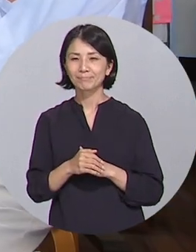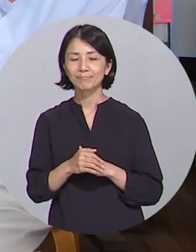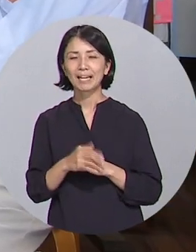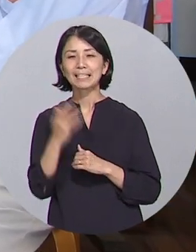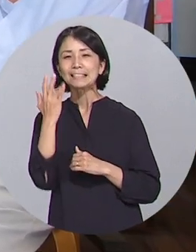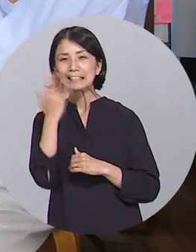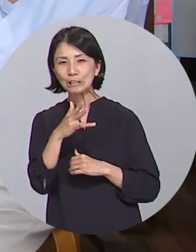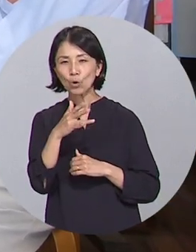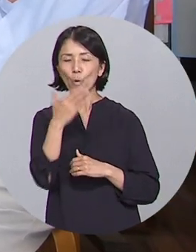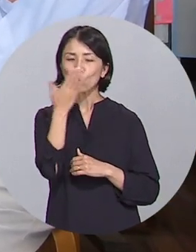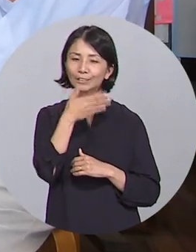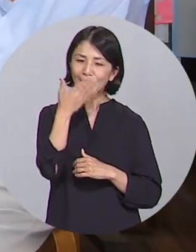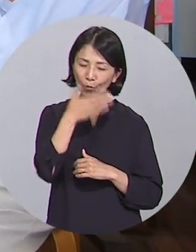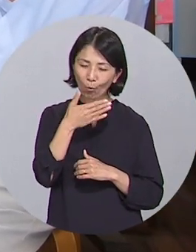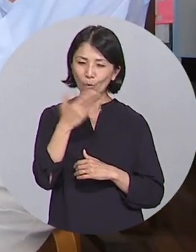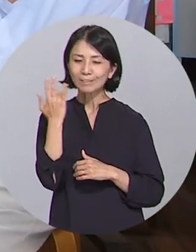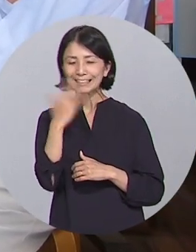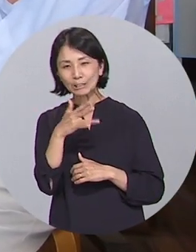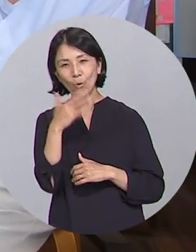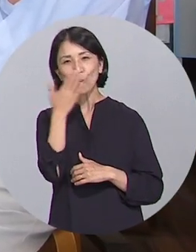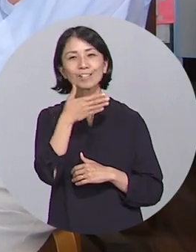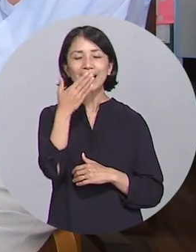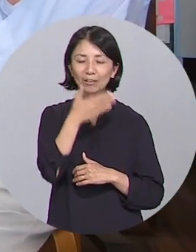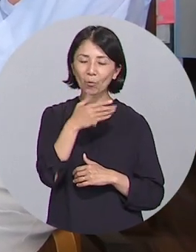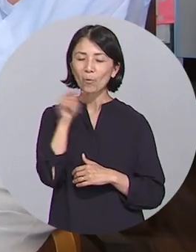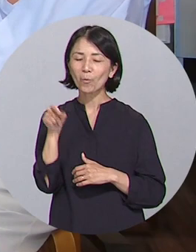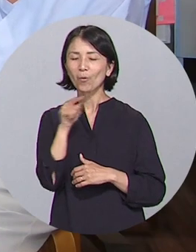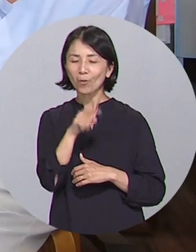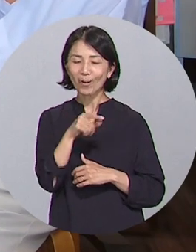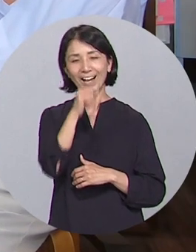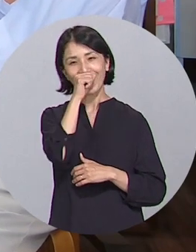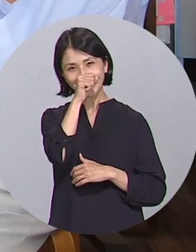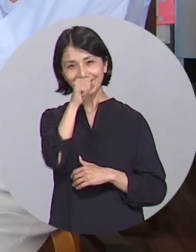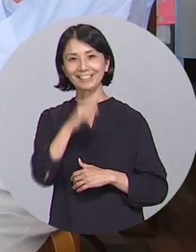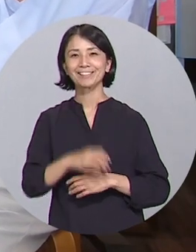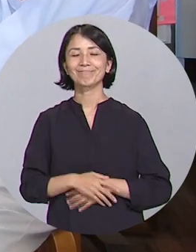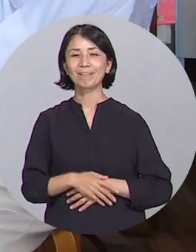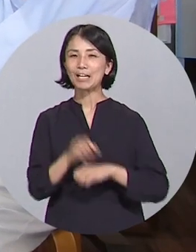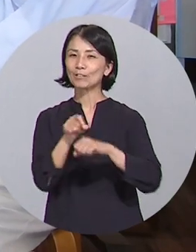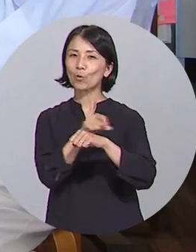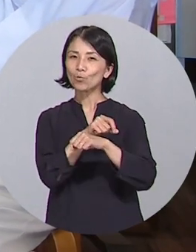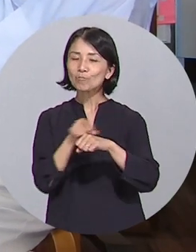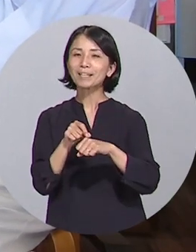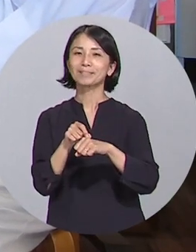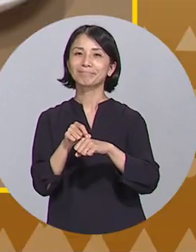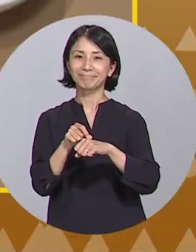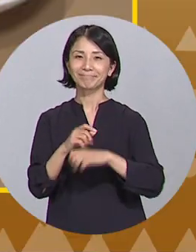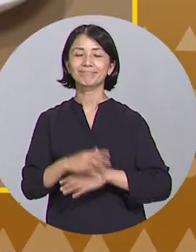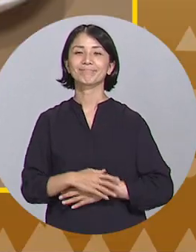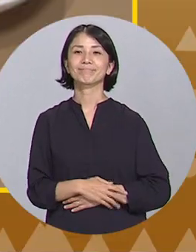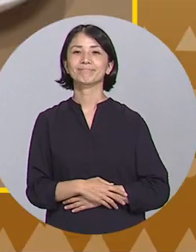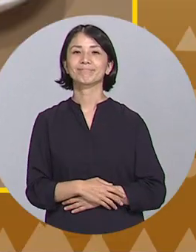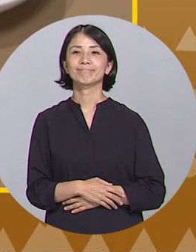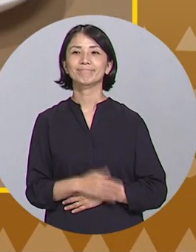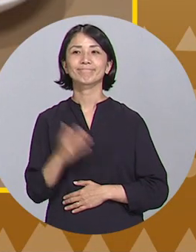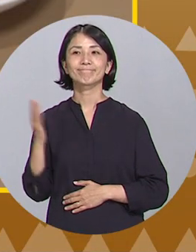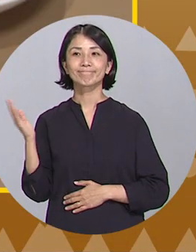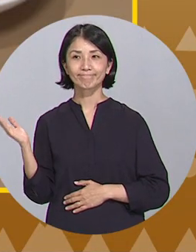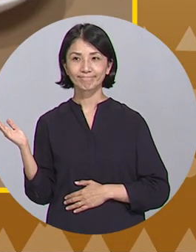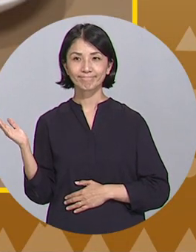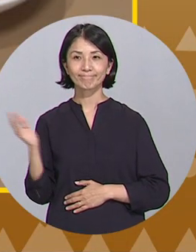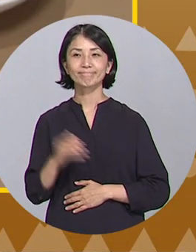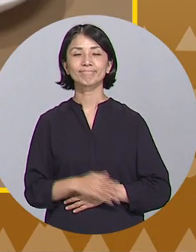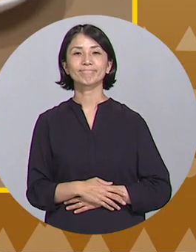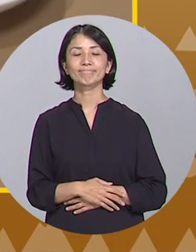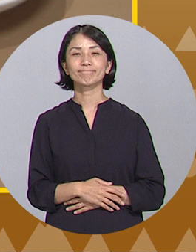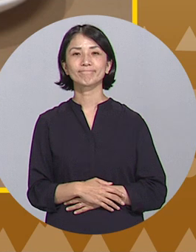糖が交互に来る感覚っていうのは、塩あんびんに砂糖を乗せないと多分味わえない部分ですよね。 ないですね。 続いて